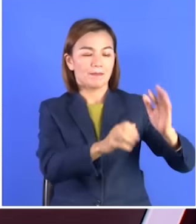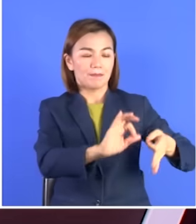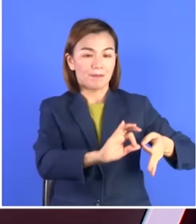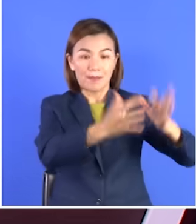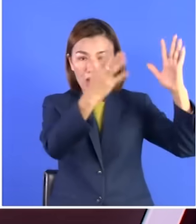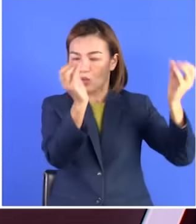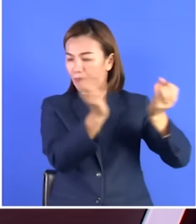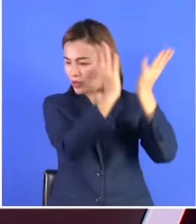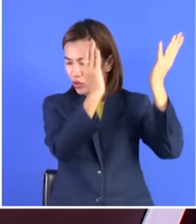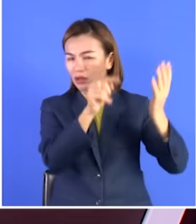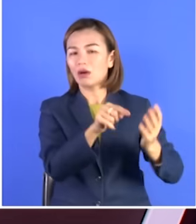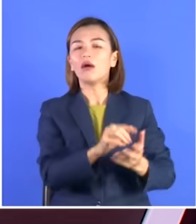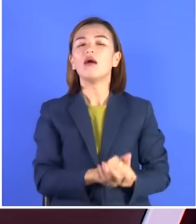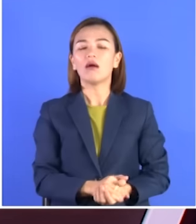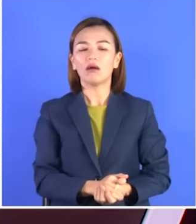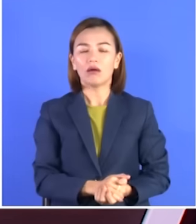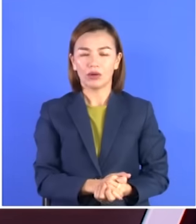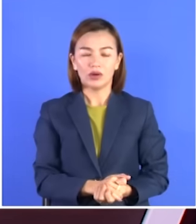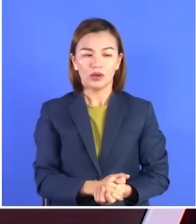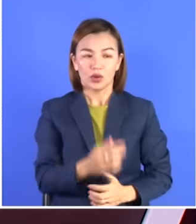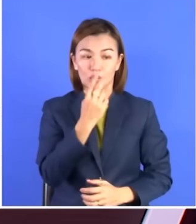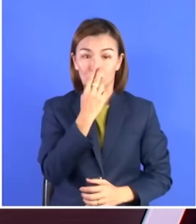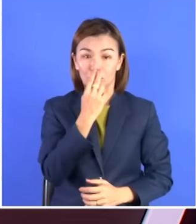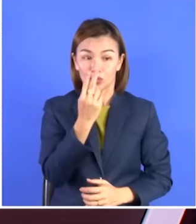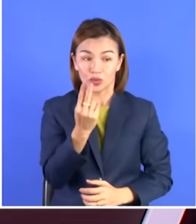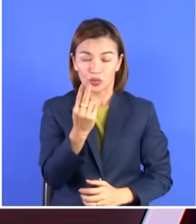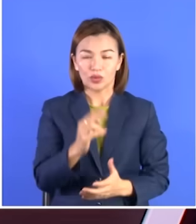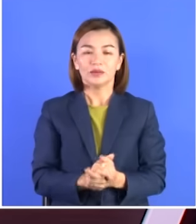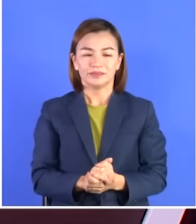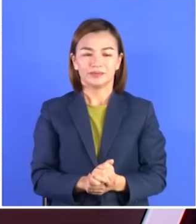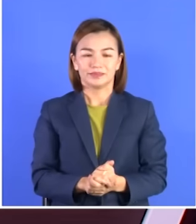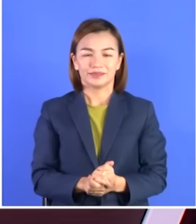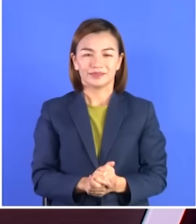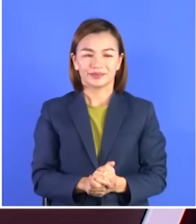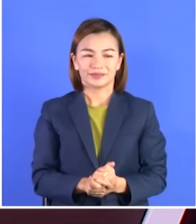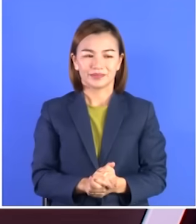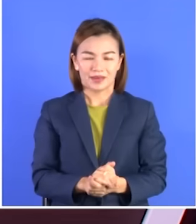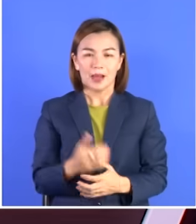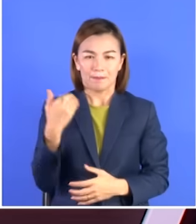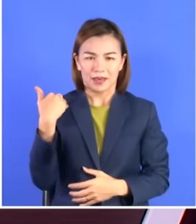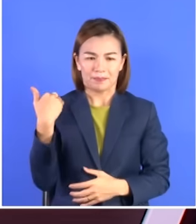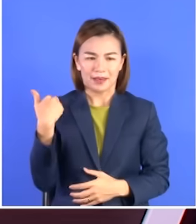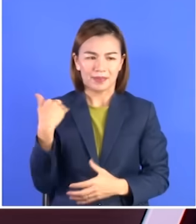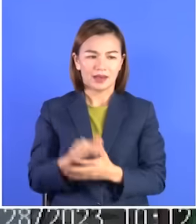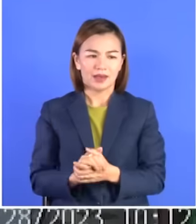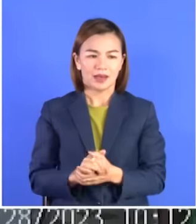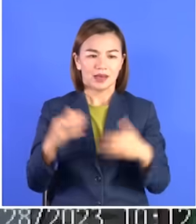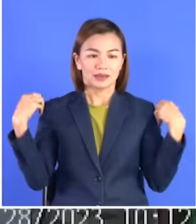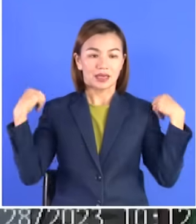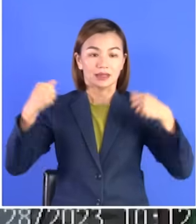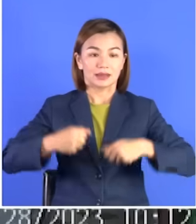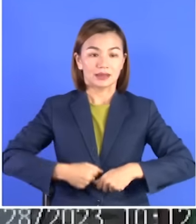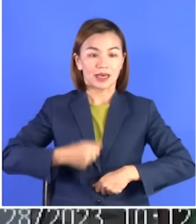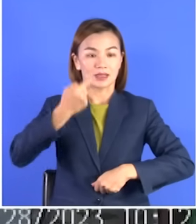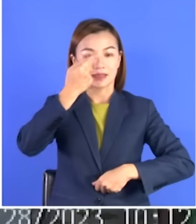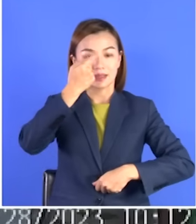ครับมีภาพจากกล้องวงจรปิดอ่ะนะค่อยๆฟังกันไปจับภาพผู้ก่อเหตุใส่เสื้อคลุมสีดำอ้า